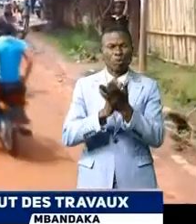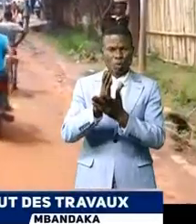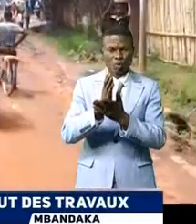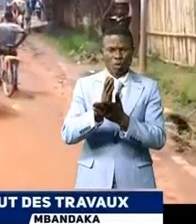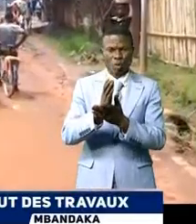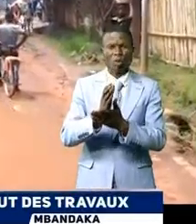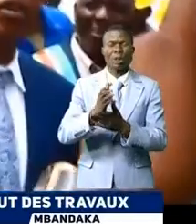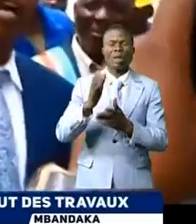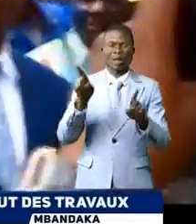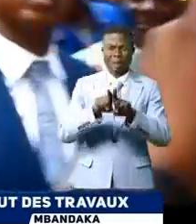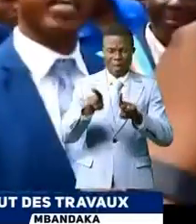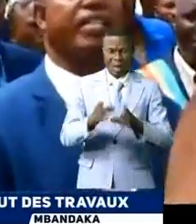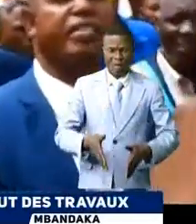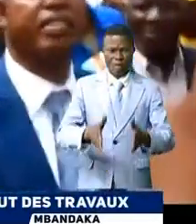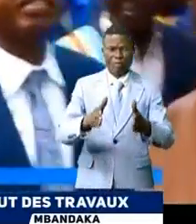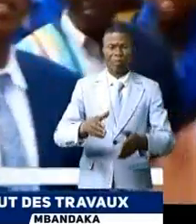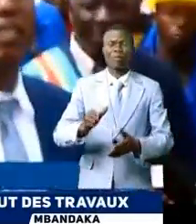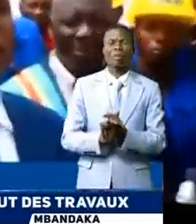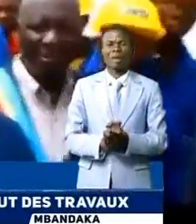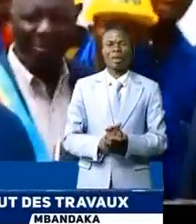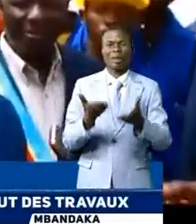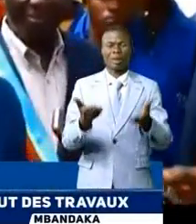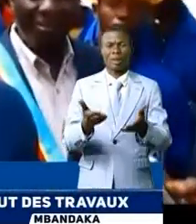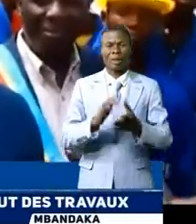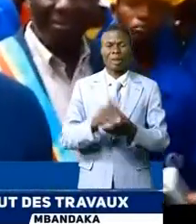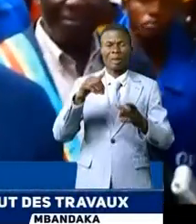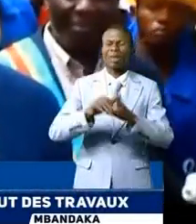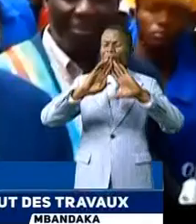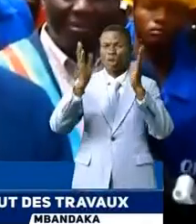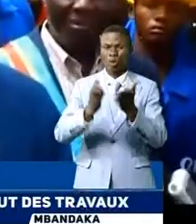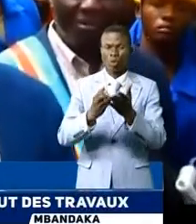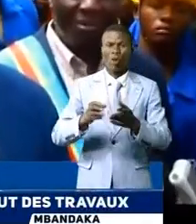par sa voirie. La population est équatée dans l'ensemble.